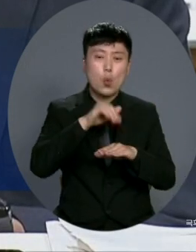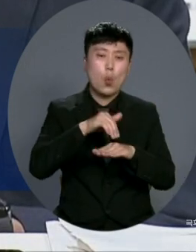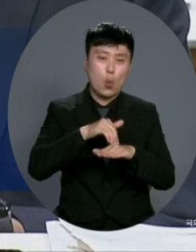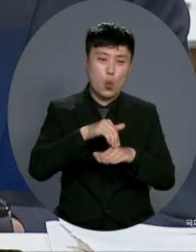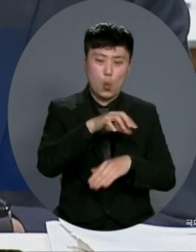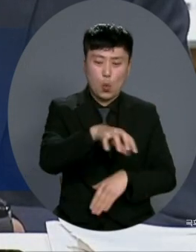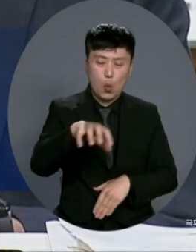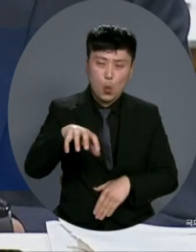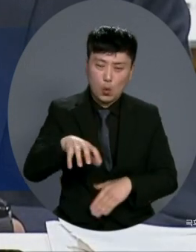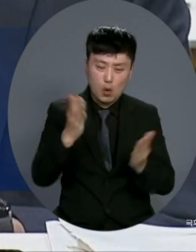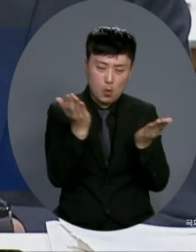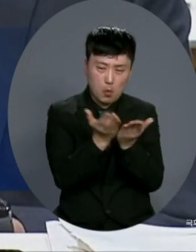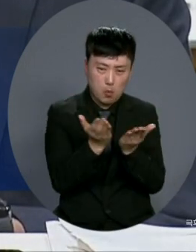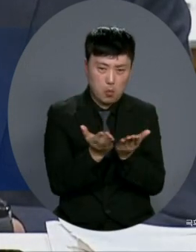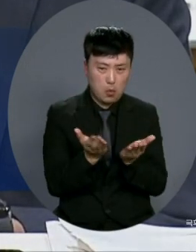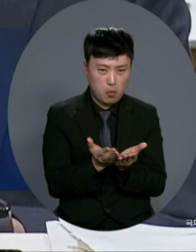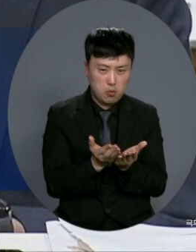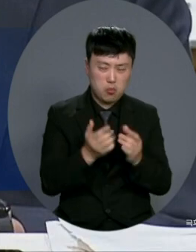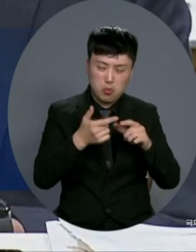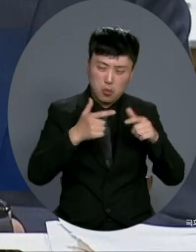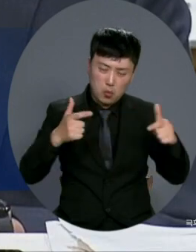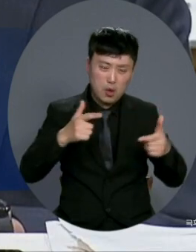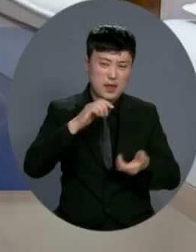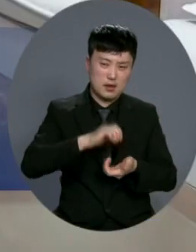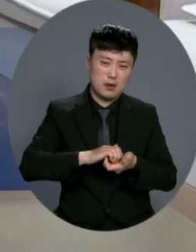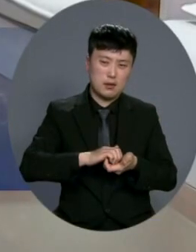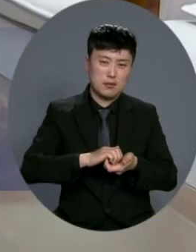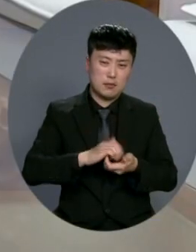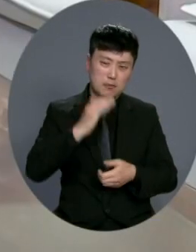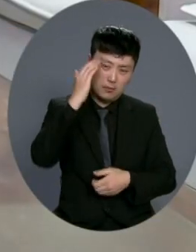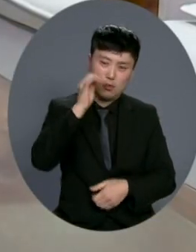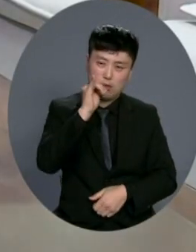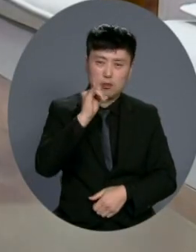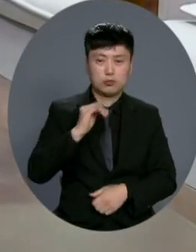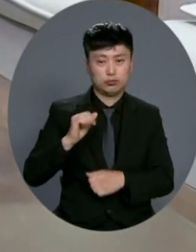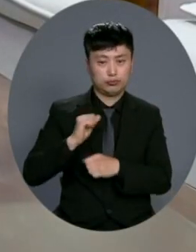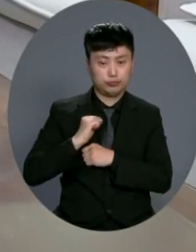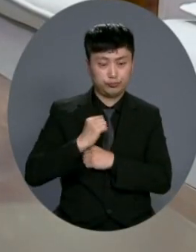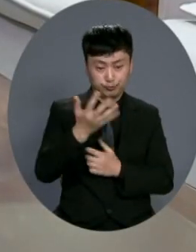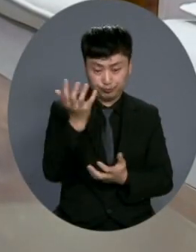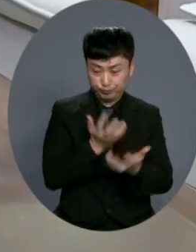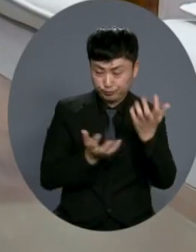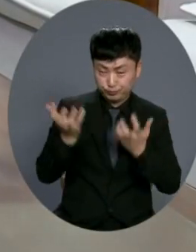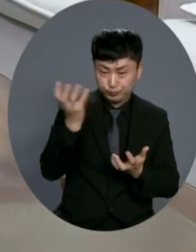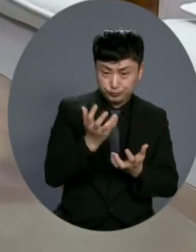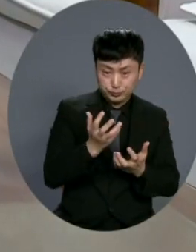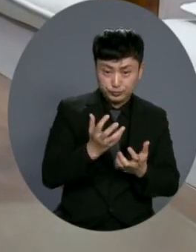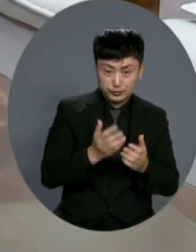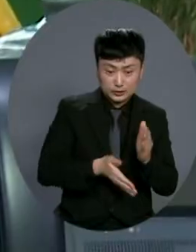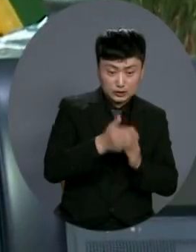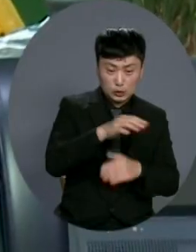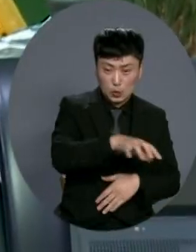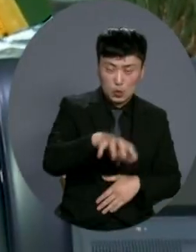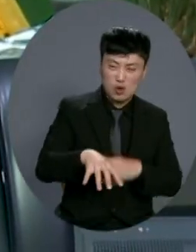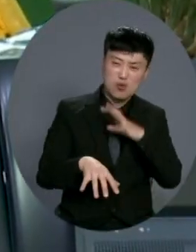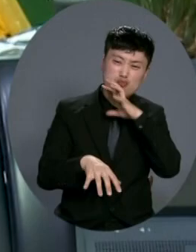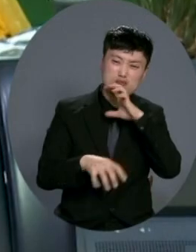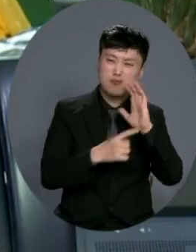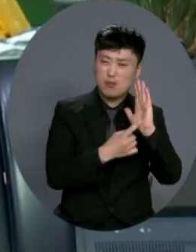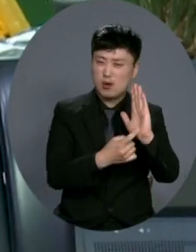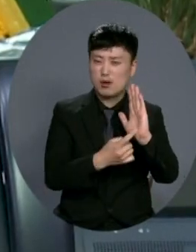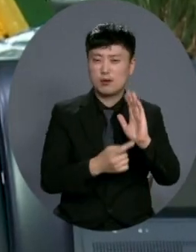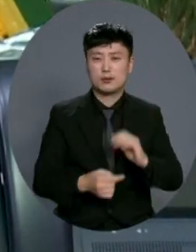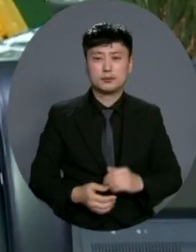고려를 할 때 저희도 여러 가지 제한사항이 있어서 군부대 유치 뜻을 보인 다른 시 군에서는 불만을 감추지 않고